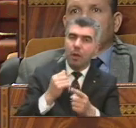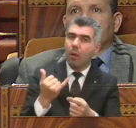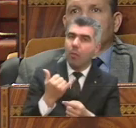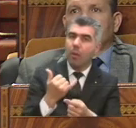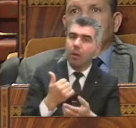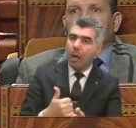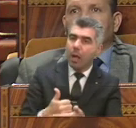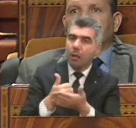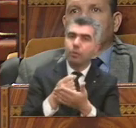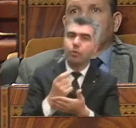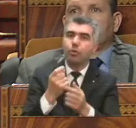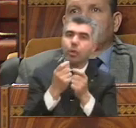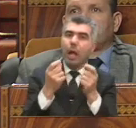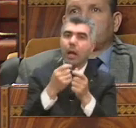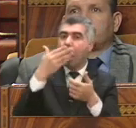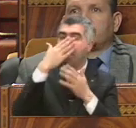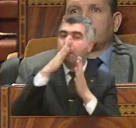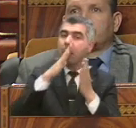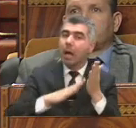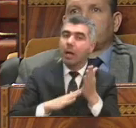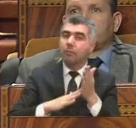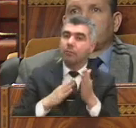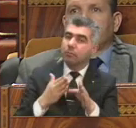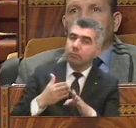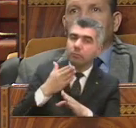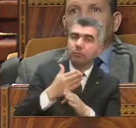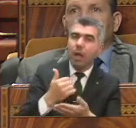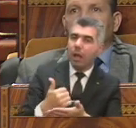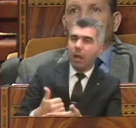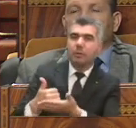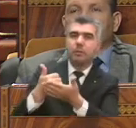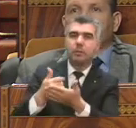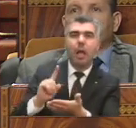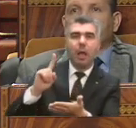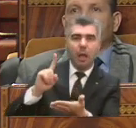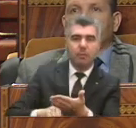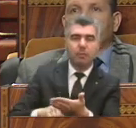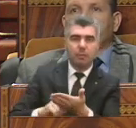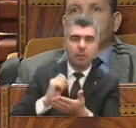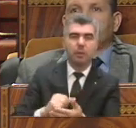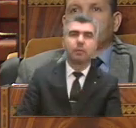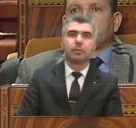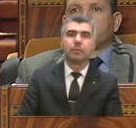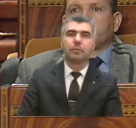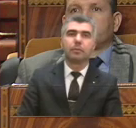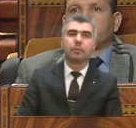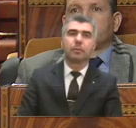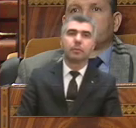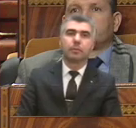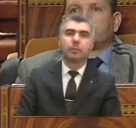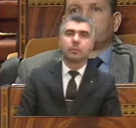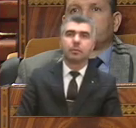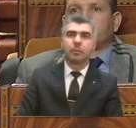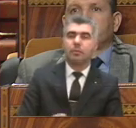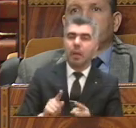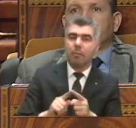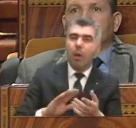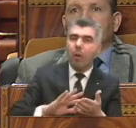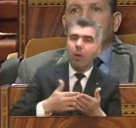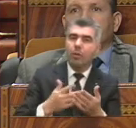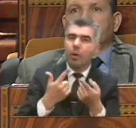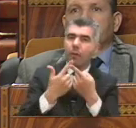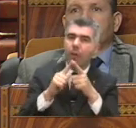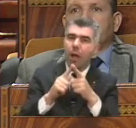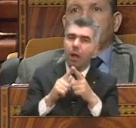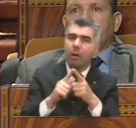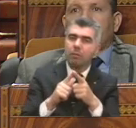هذه المقاولات على تقديم عروضها ومنحها الفرص اللازمة والشروط المواتية لتنويع